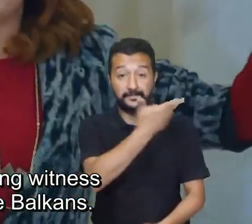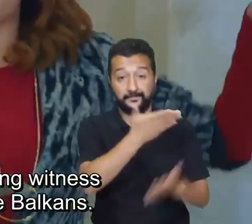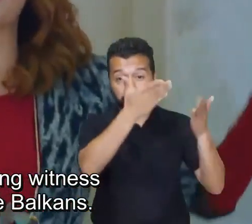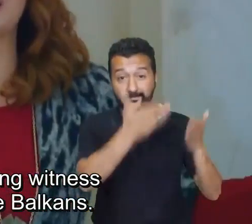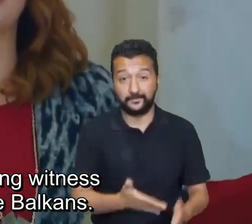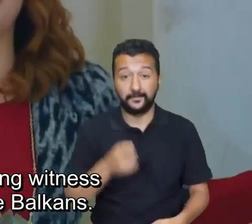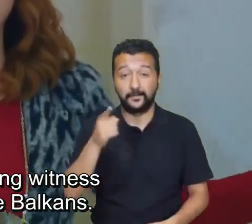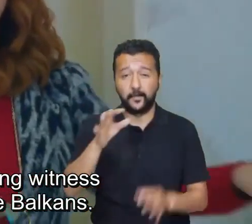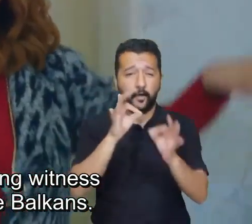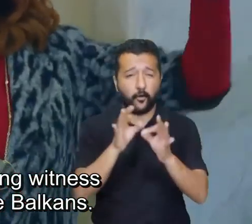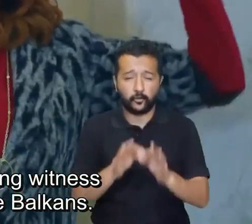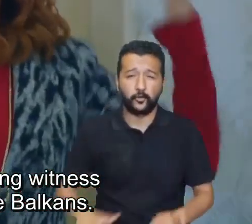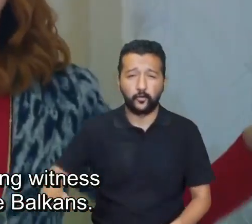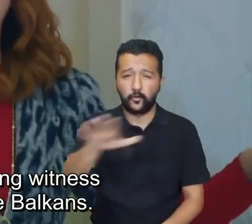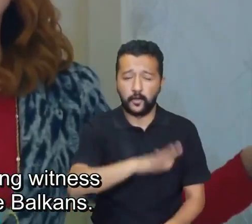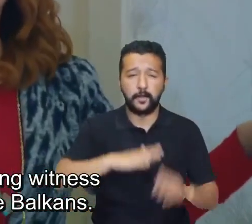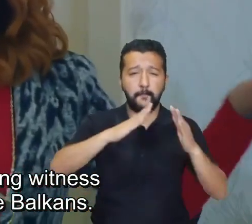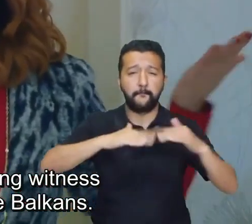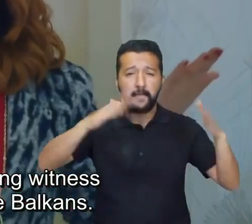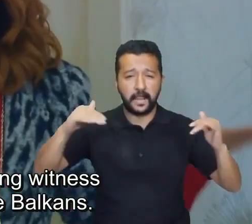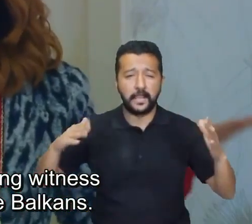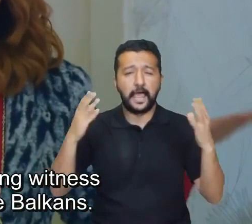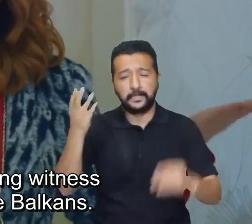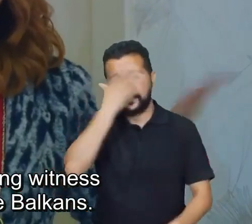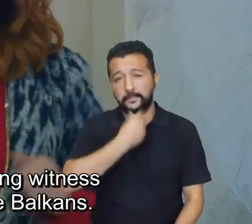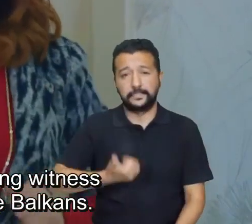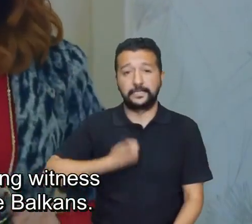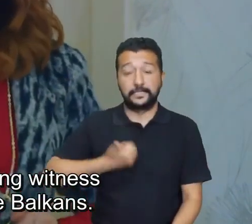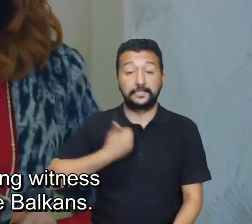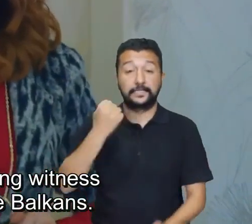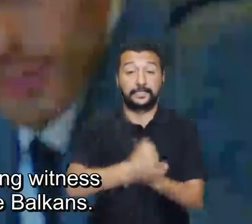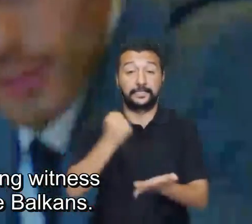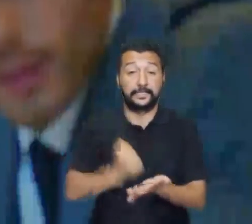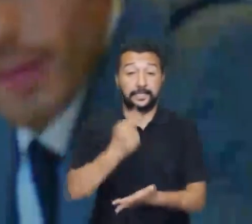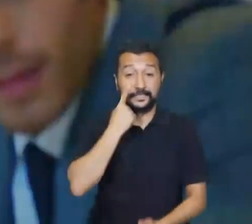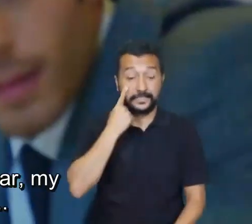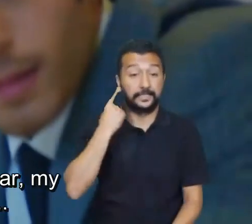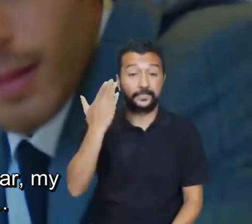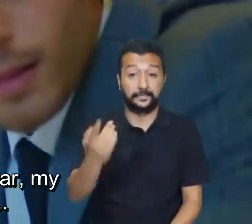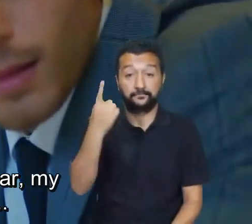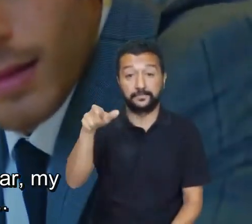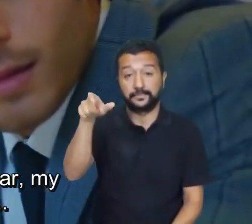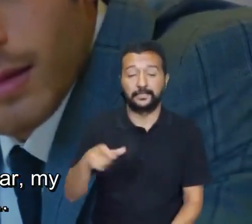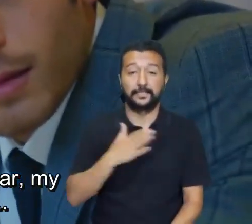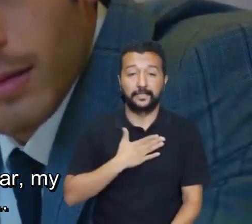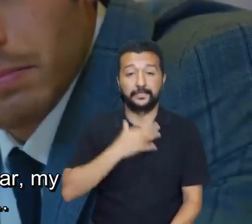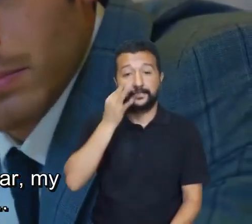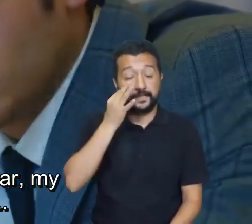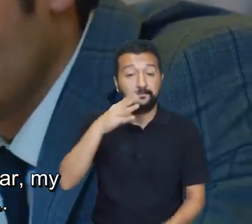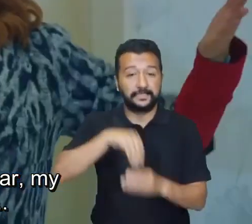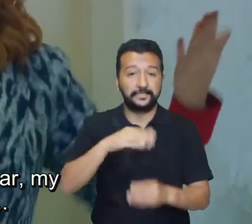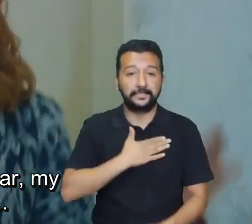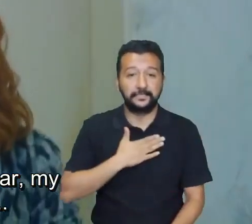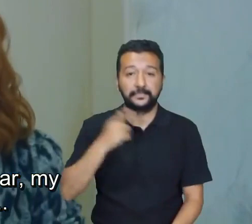karşınızda Orta Doğu'nun, Balkanların en yakışıklı nikah şahidi. Bir tanem, canımın